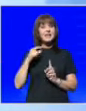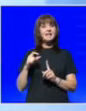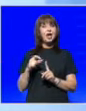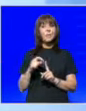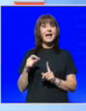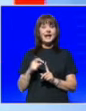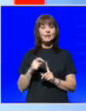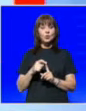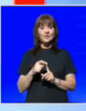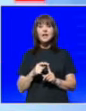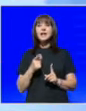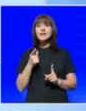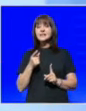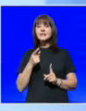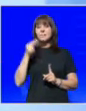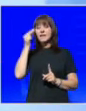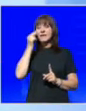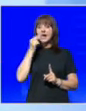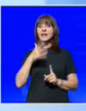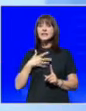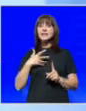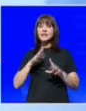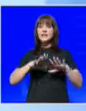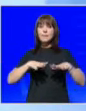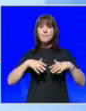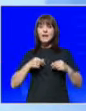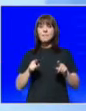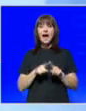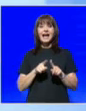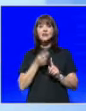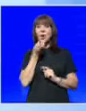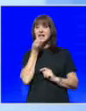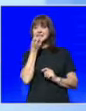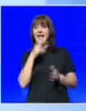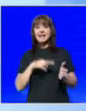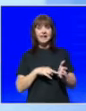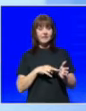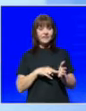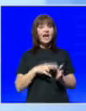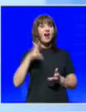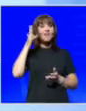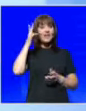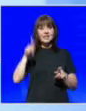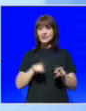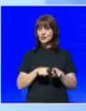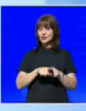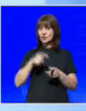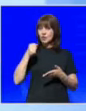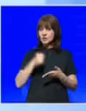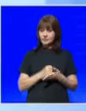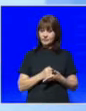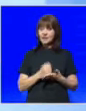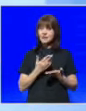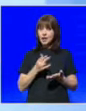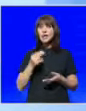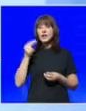Радев, България настоя ядрената енергетика да бъде призната за зелена енергия. Тогава си спомням, че и Франция настояваше за това и България се